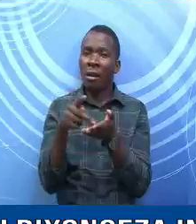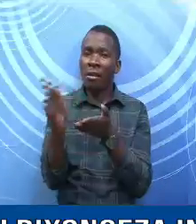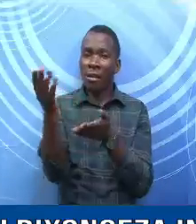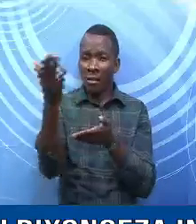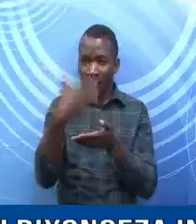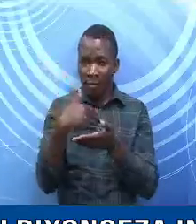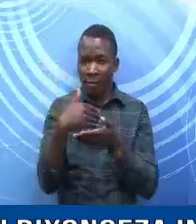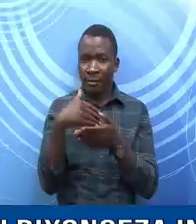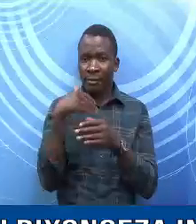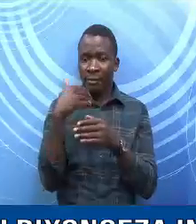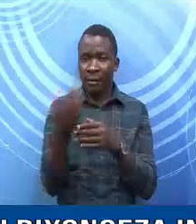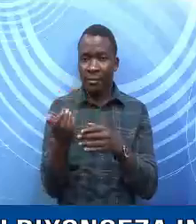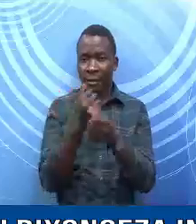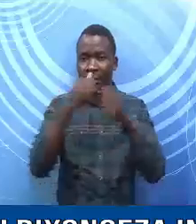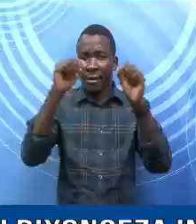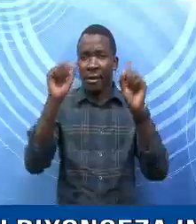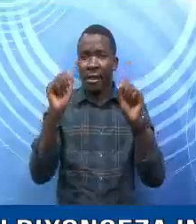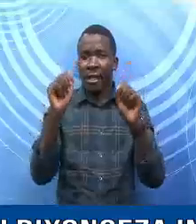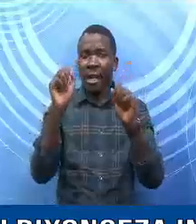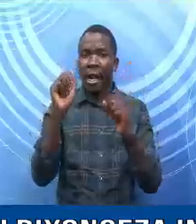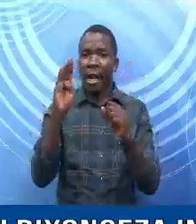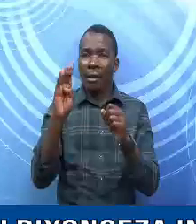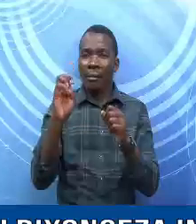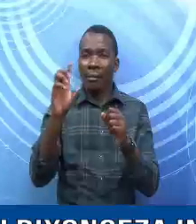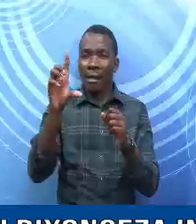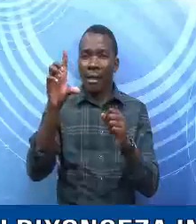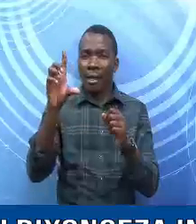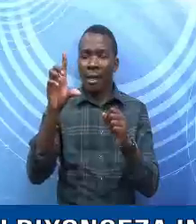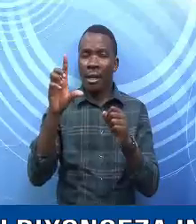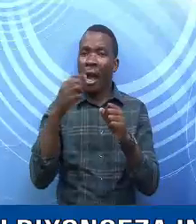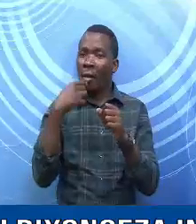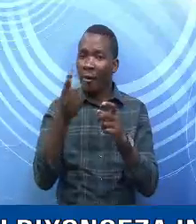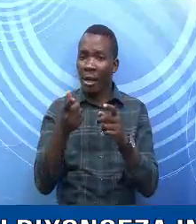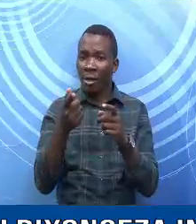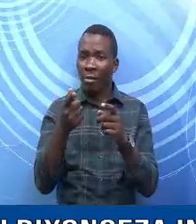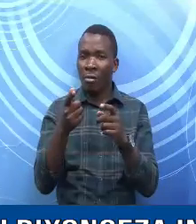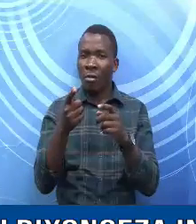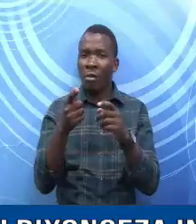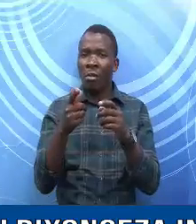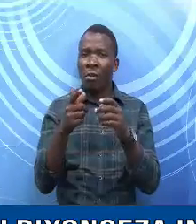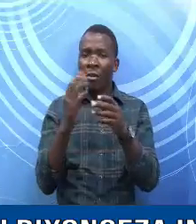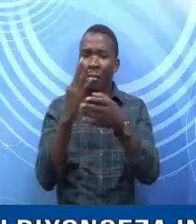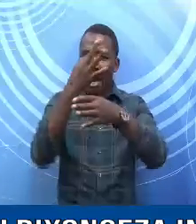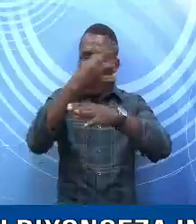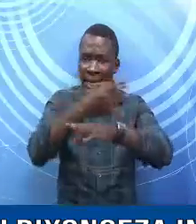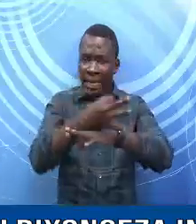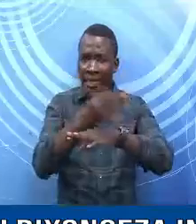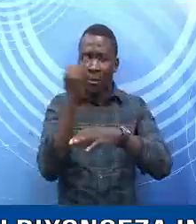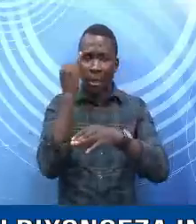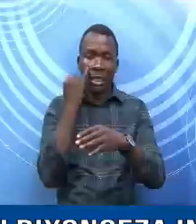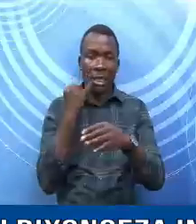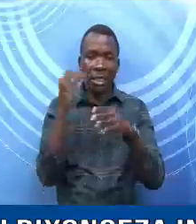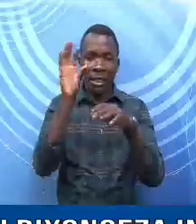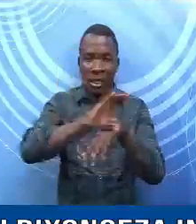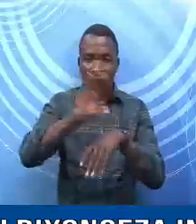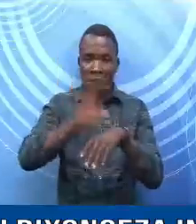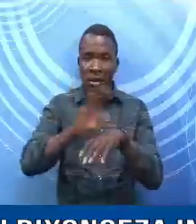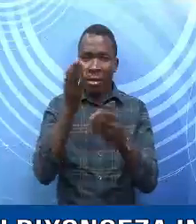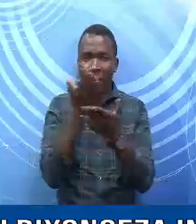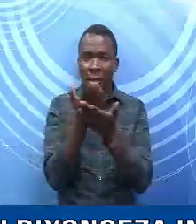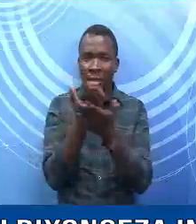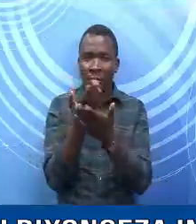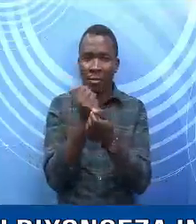kandenganura. Adera Mukanyima ni muramukazi wa Iragwa Emilienne nawe atangaza ko barengerewe bikomeye n'iri torero bagasaba ko